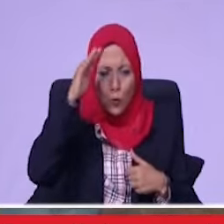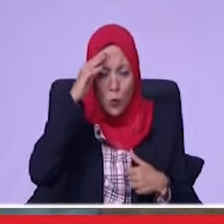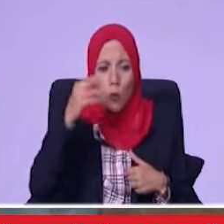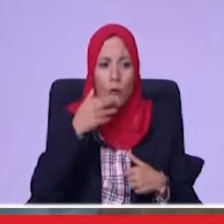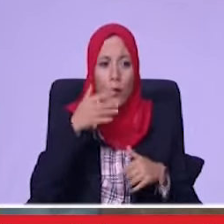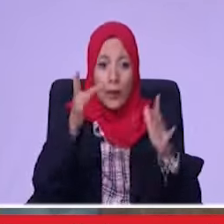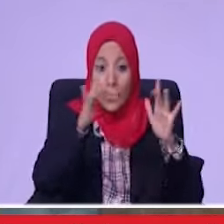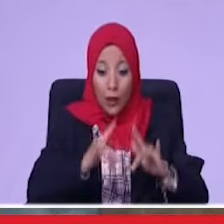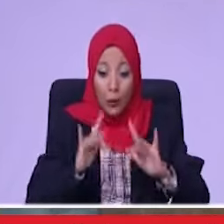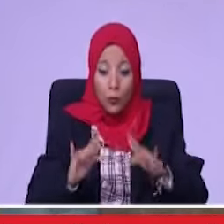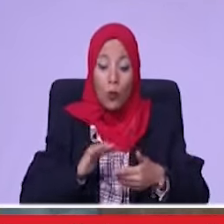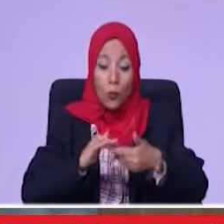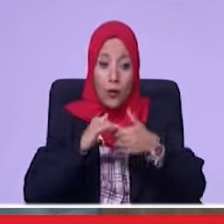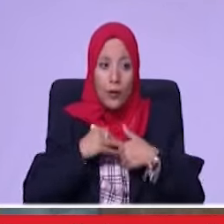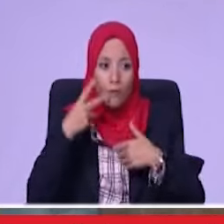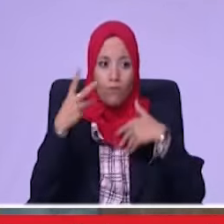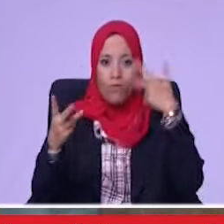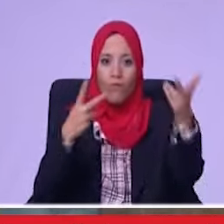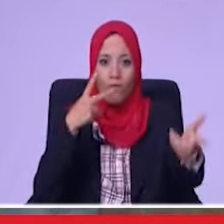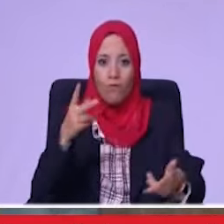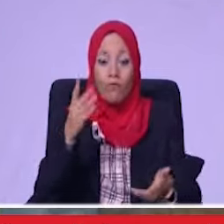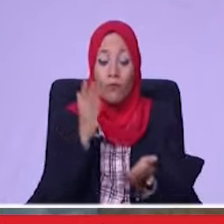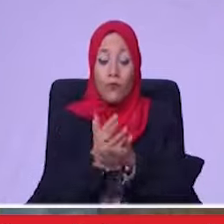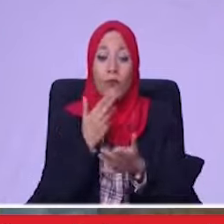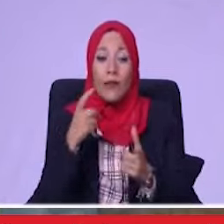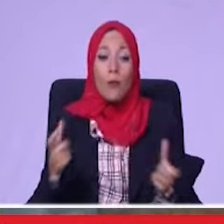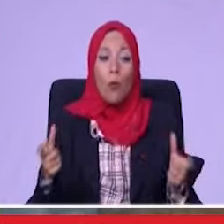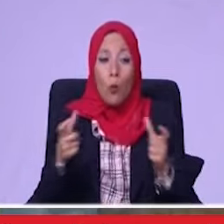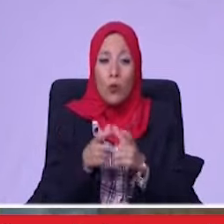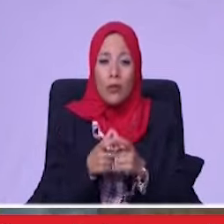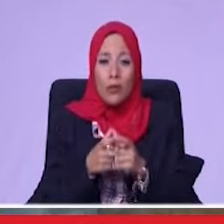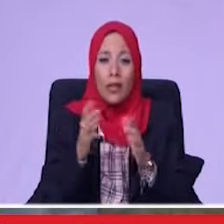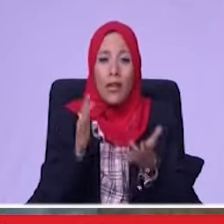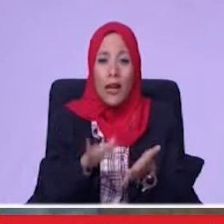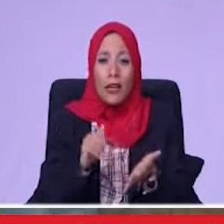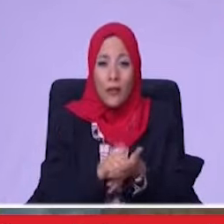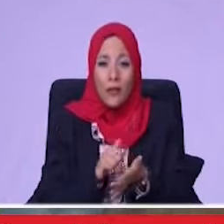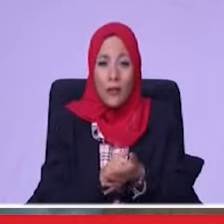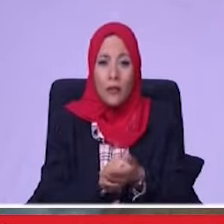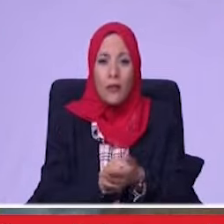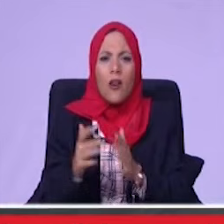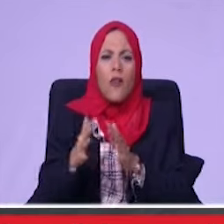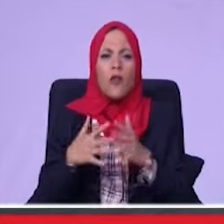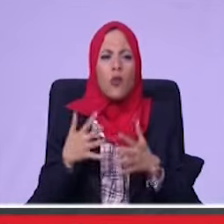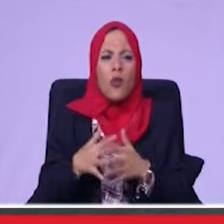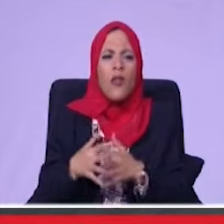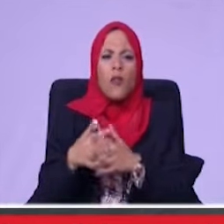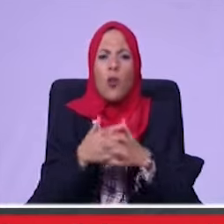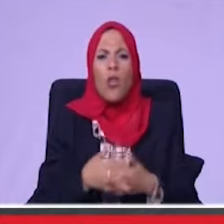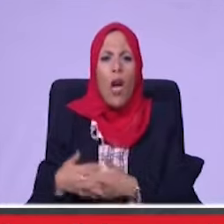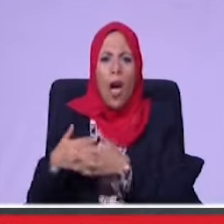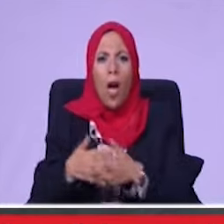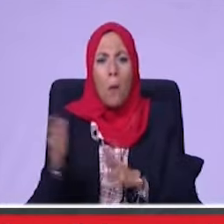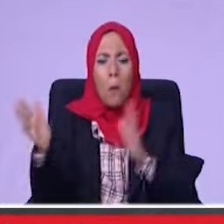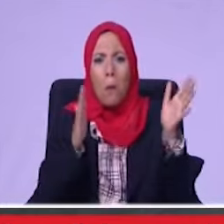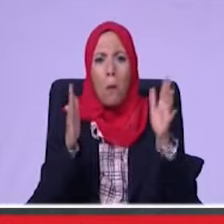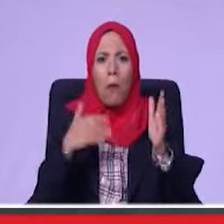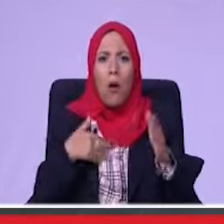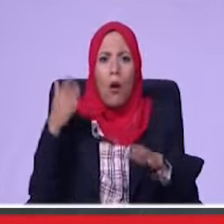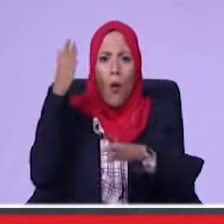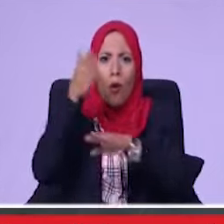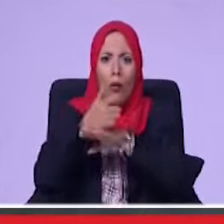الاستضافه، ثانيا الاسره كانت مقيمه في الرياض السعوديه، كان في زياره في طميه، يعني كان